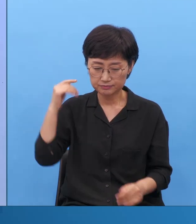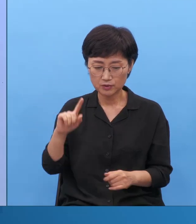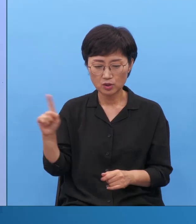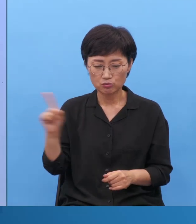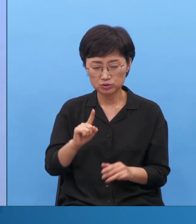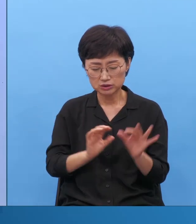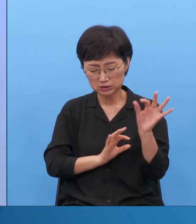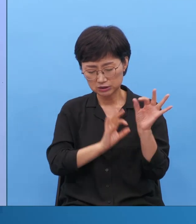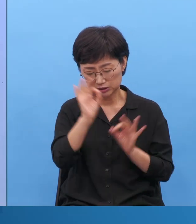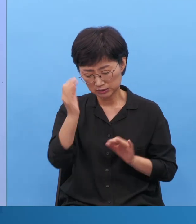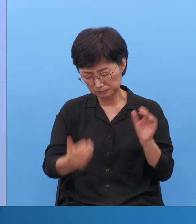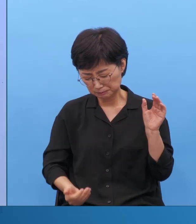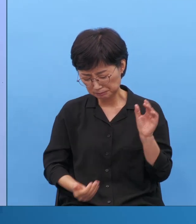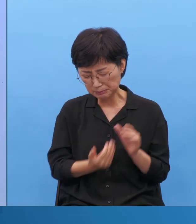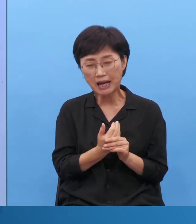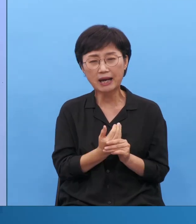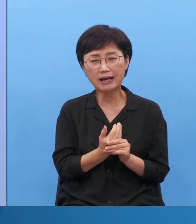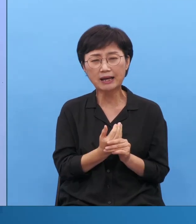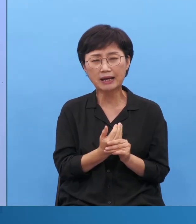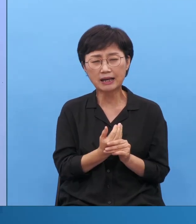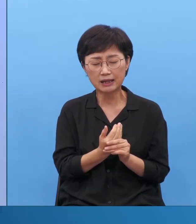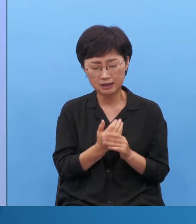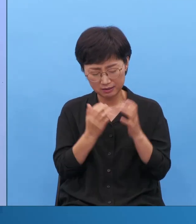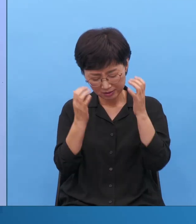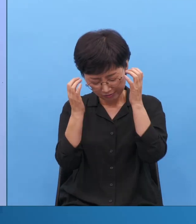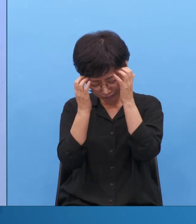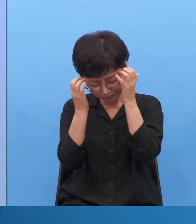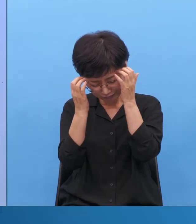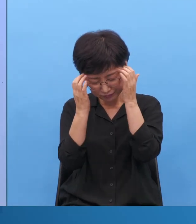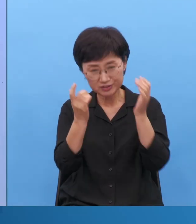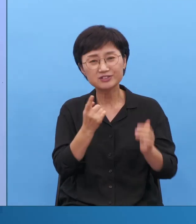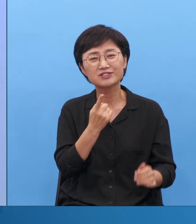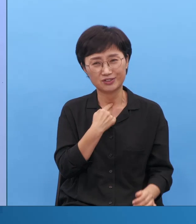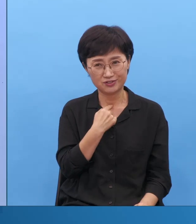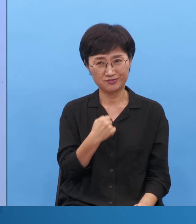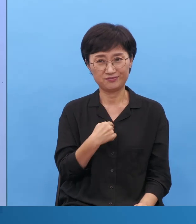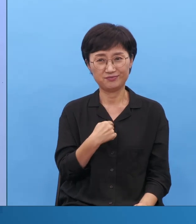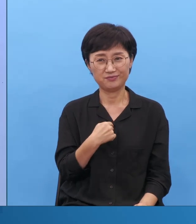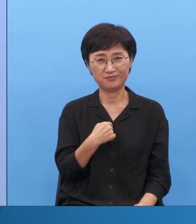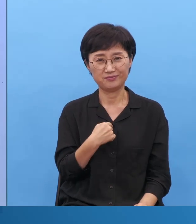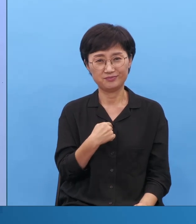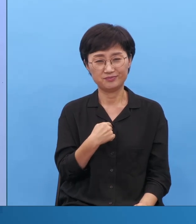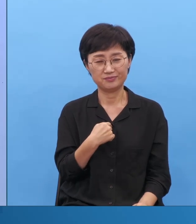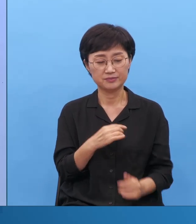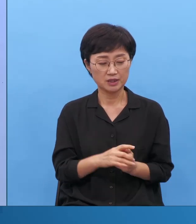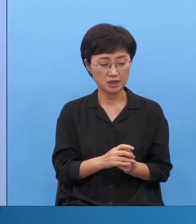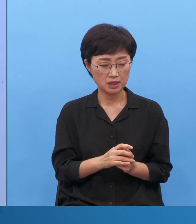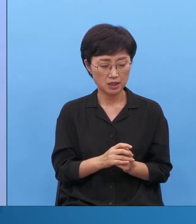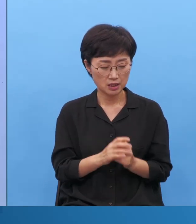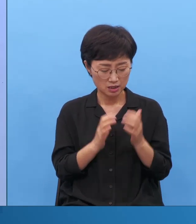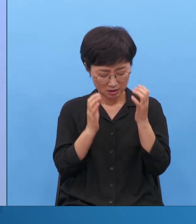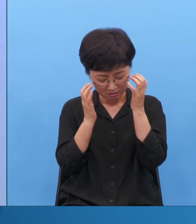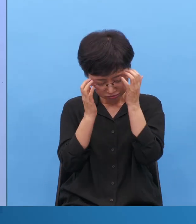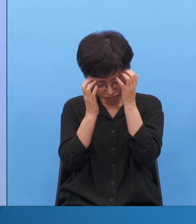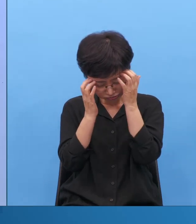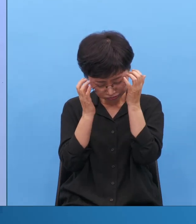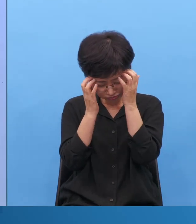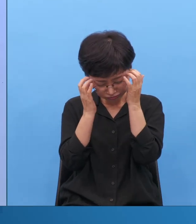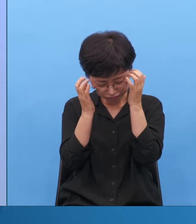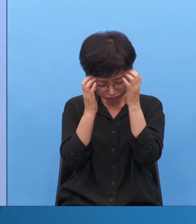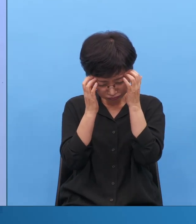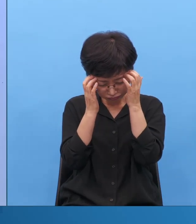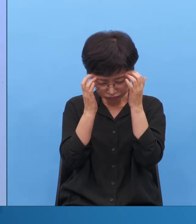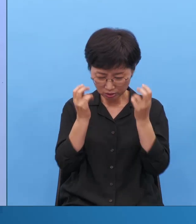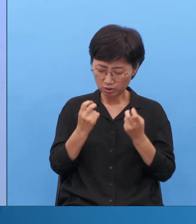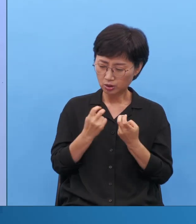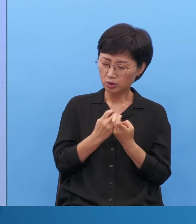어려움을 당했어요. A long time ago, I went through great difficulty because of an accident. 너무 어려움을 당하니까 어떻게 해야 될지를